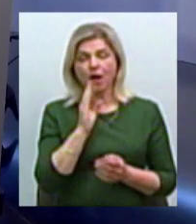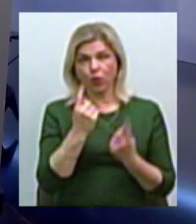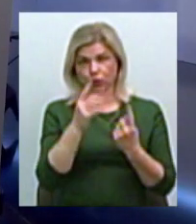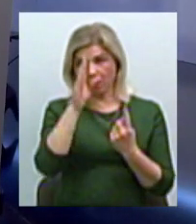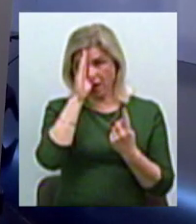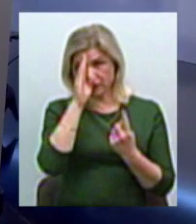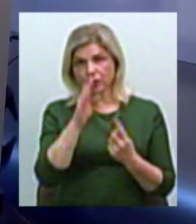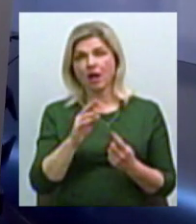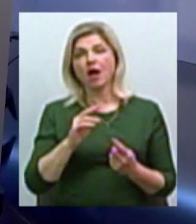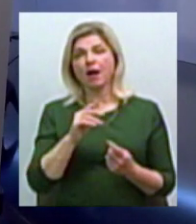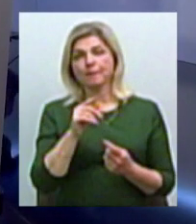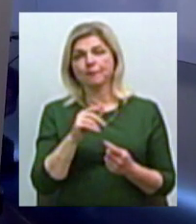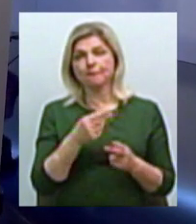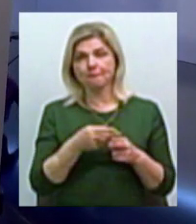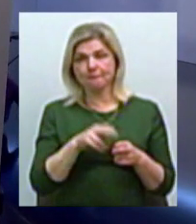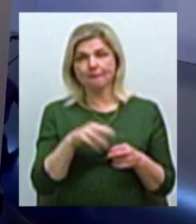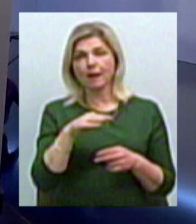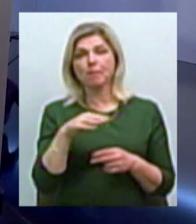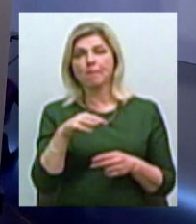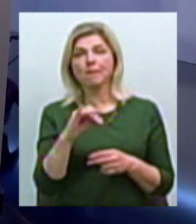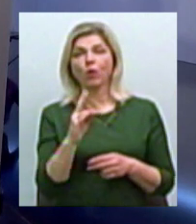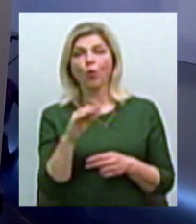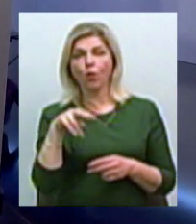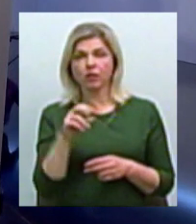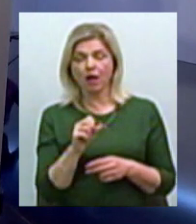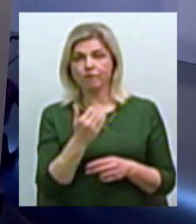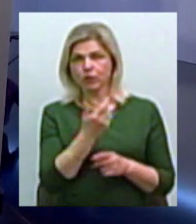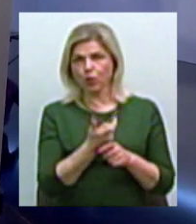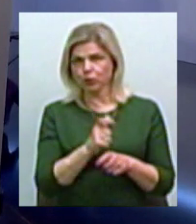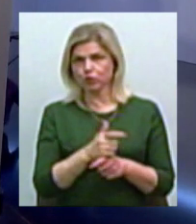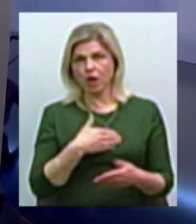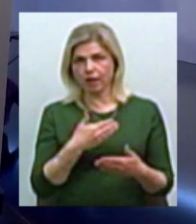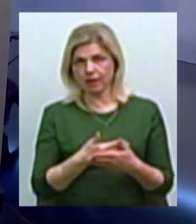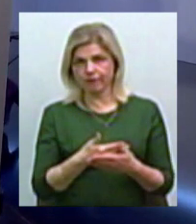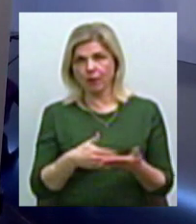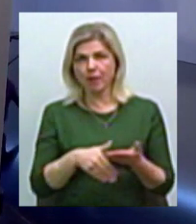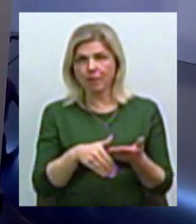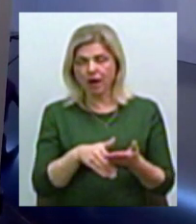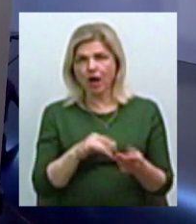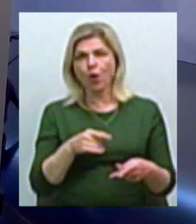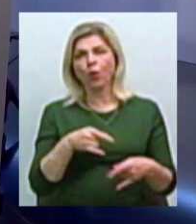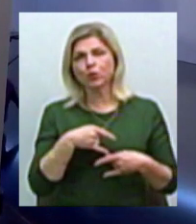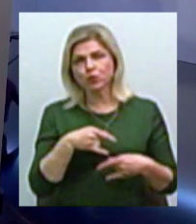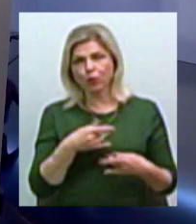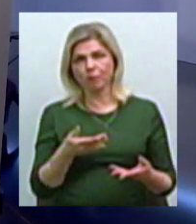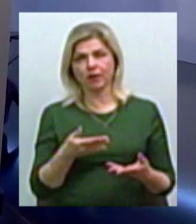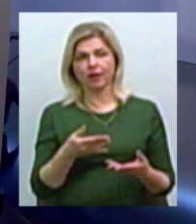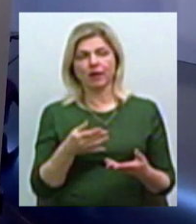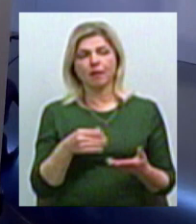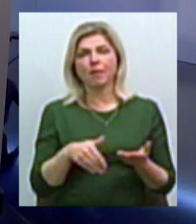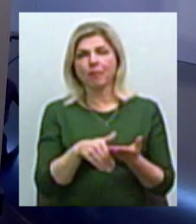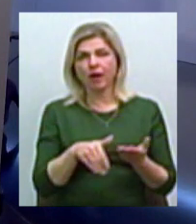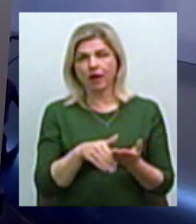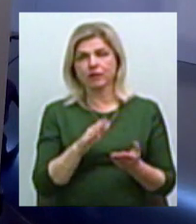ми бачили в сюжеті, Микола Акуленка, вона дуже активно допомагає і костюми для фільмів